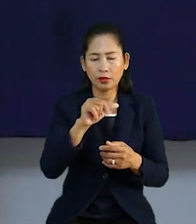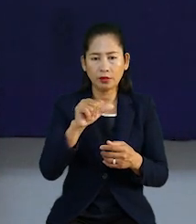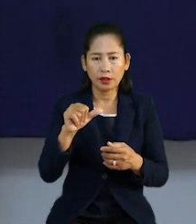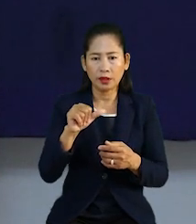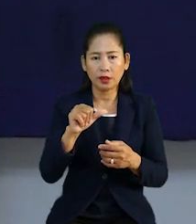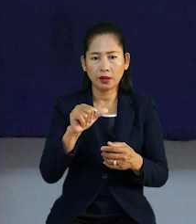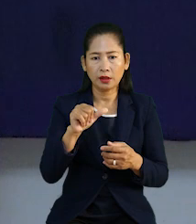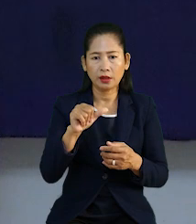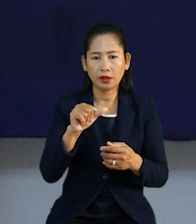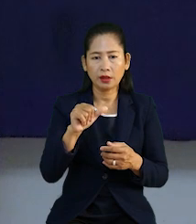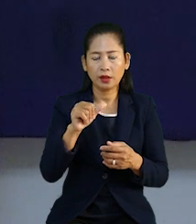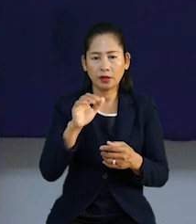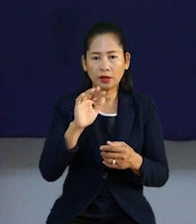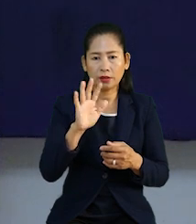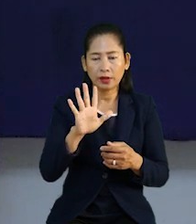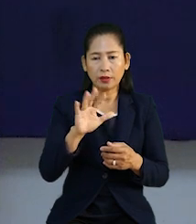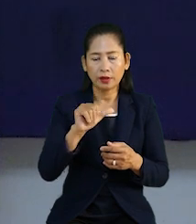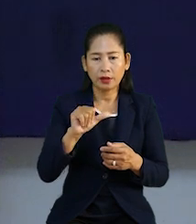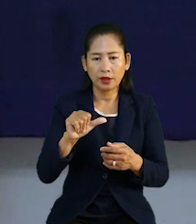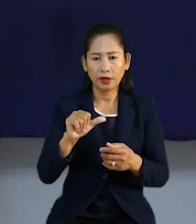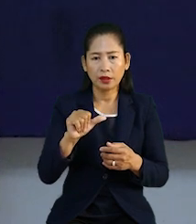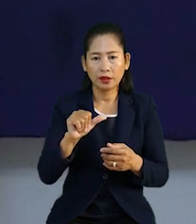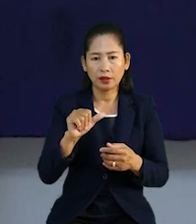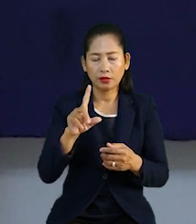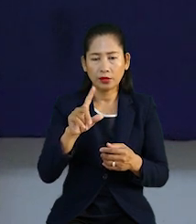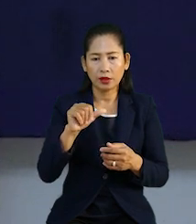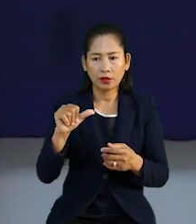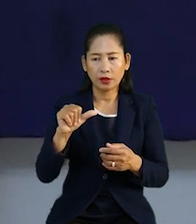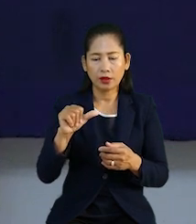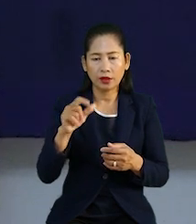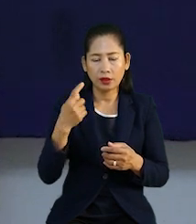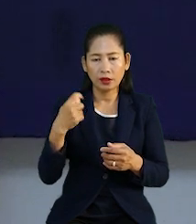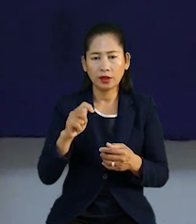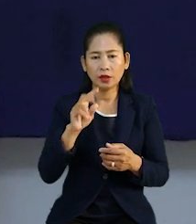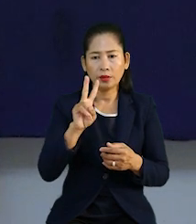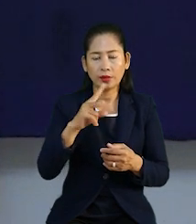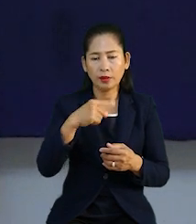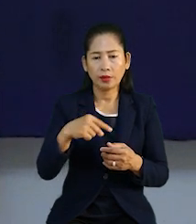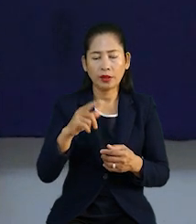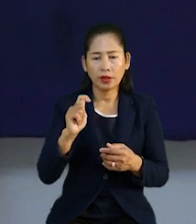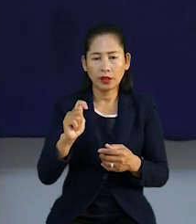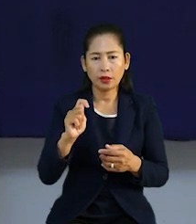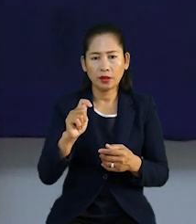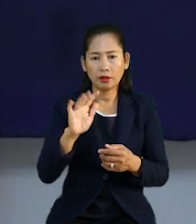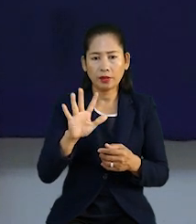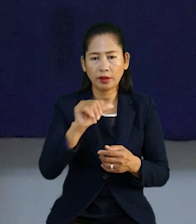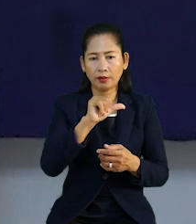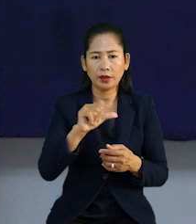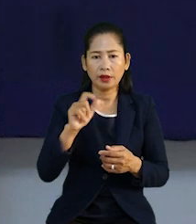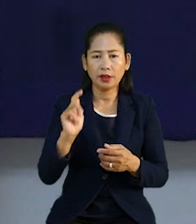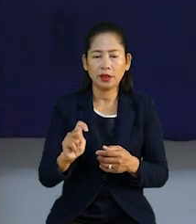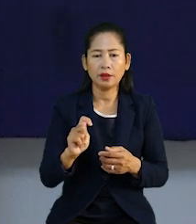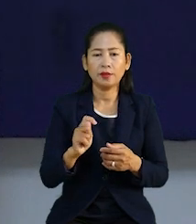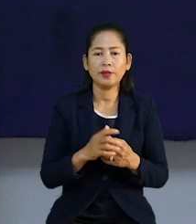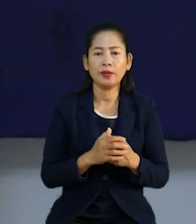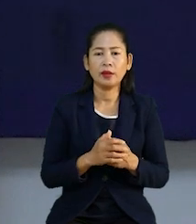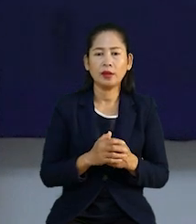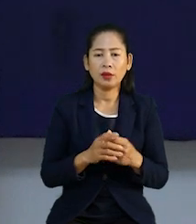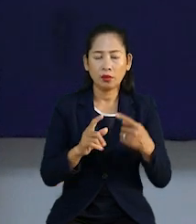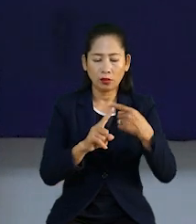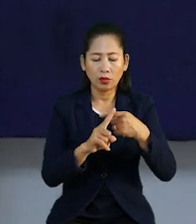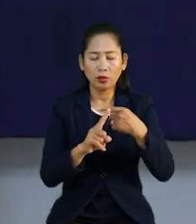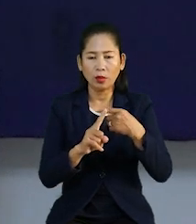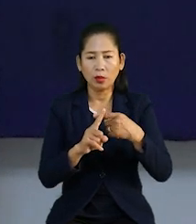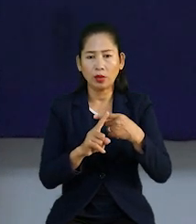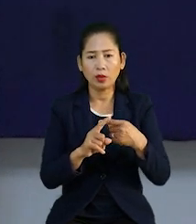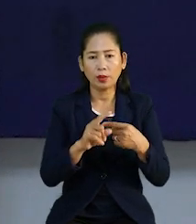mơn riêng. Pram rồi riêng. Mùi rồi riêng. Pi poan riêng. Pram mơn riêng. Chà. Chân dựng bộ